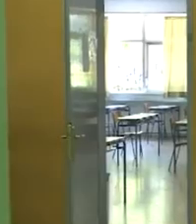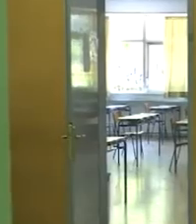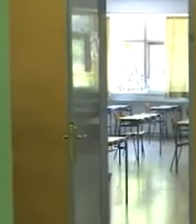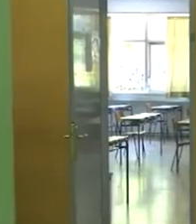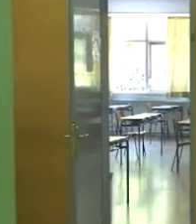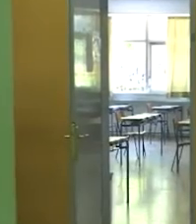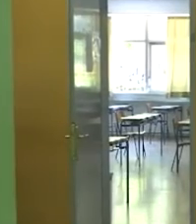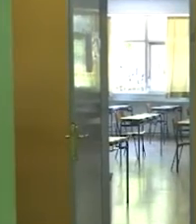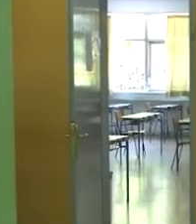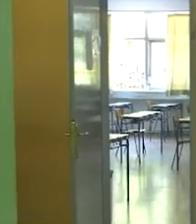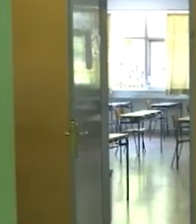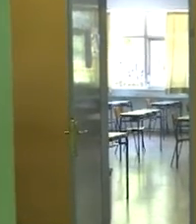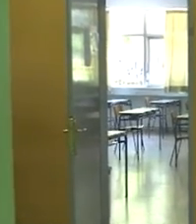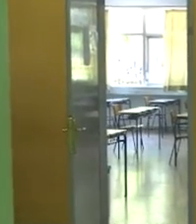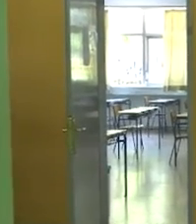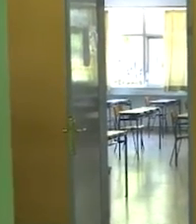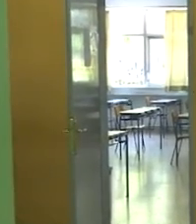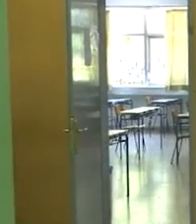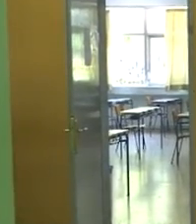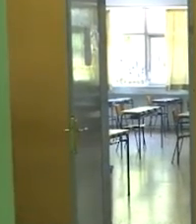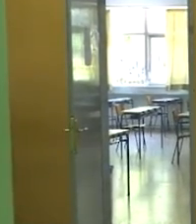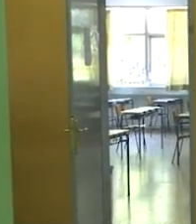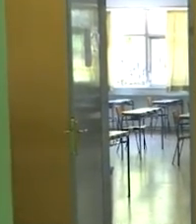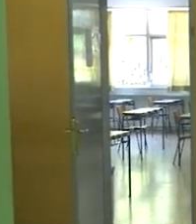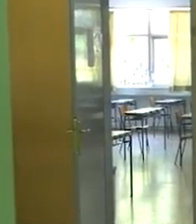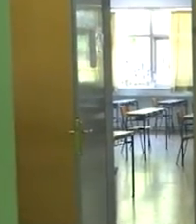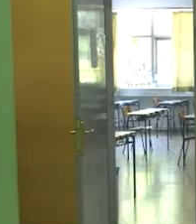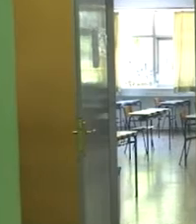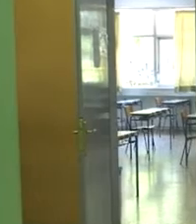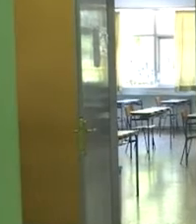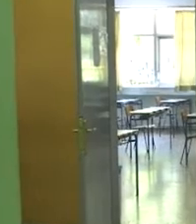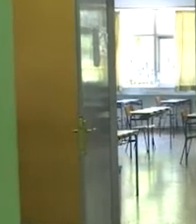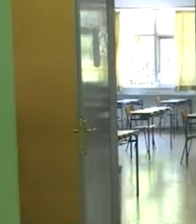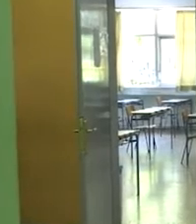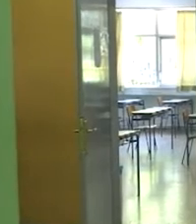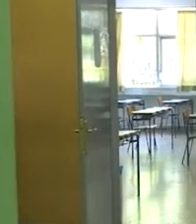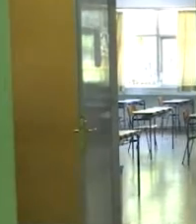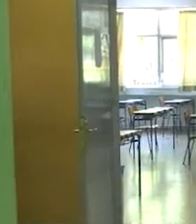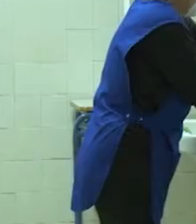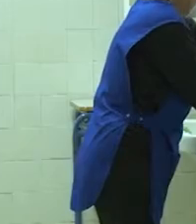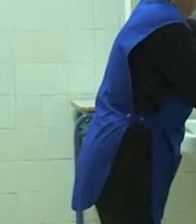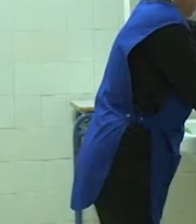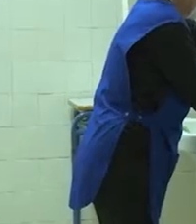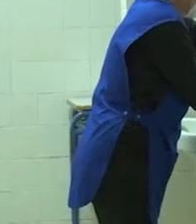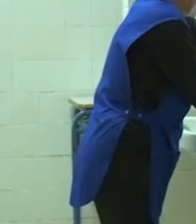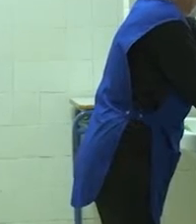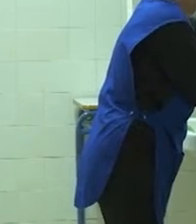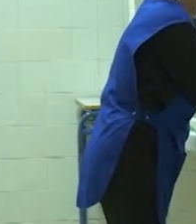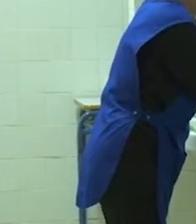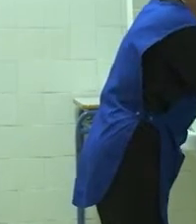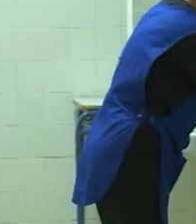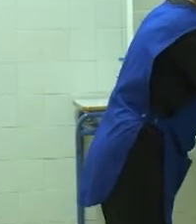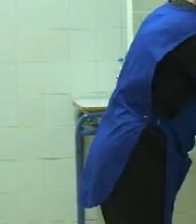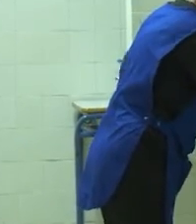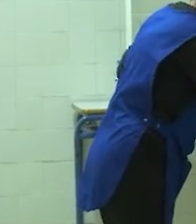εκπαίδευσης, η καθηγήτρια ανέφερε πως δεν δόθηκε το πράσινο φως, καθώς οι ειδικοί φοβούνται και περιμένουν το αποτύπωμα που θα αφήσουν οι γιορτές στην πανδημία. Τα σχολεία